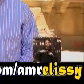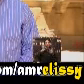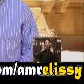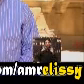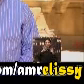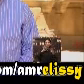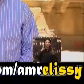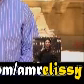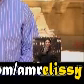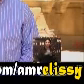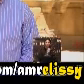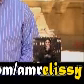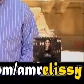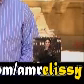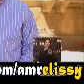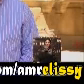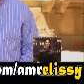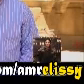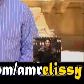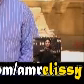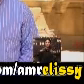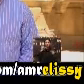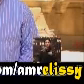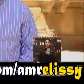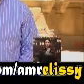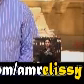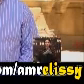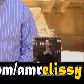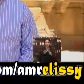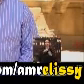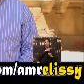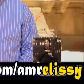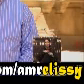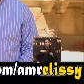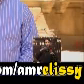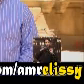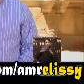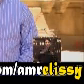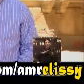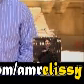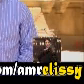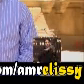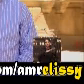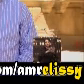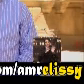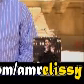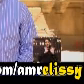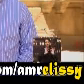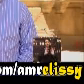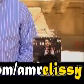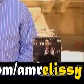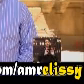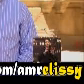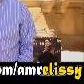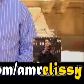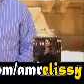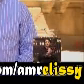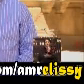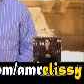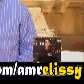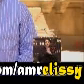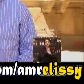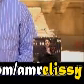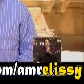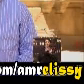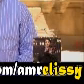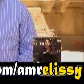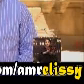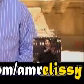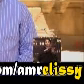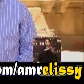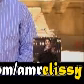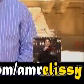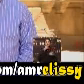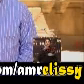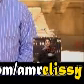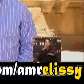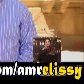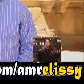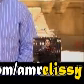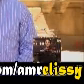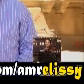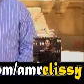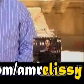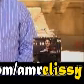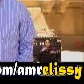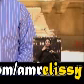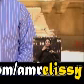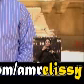تبحث توفير فرص عمل جديدة للشباب العاطل، والناس بتقول مش هنبطل نبحث وهنعمل فرص عمل بجد.